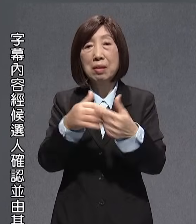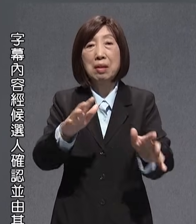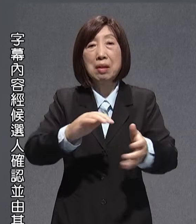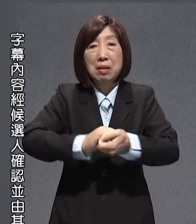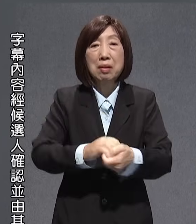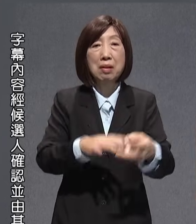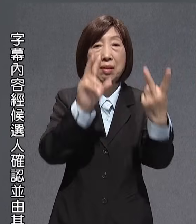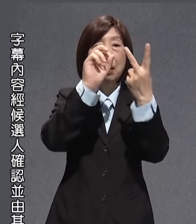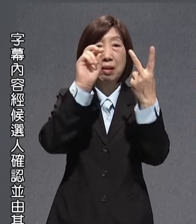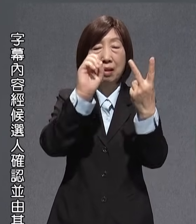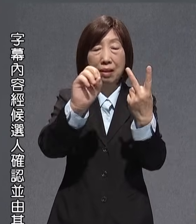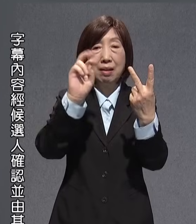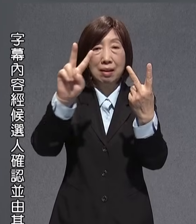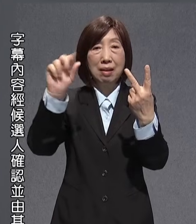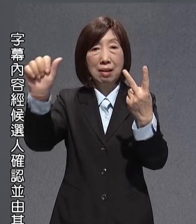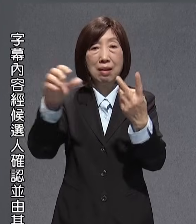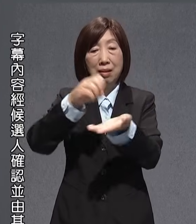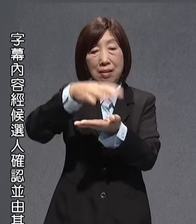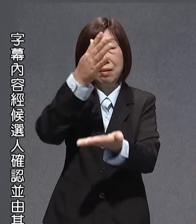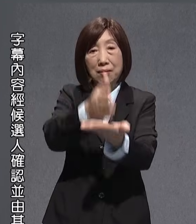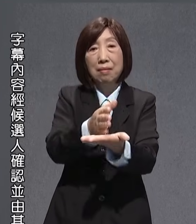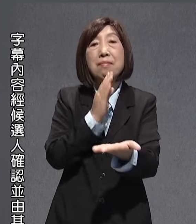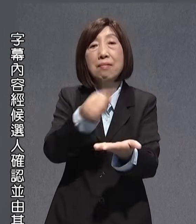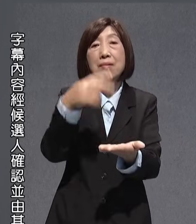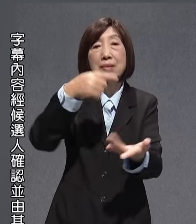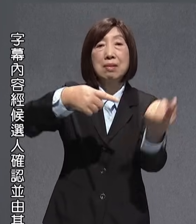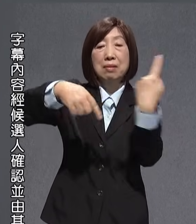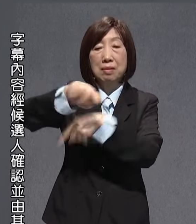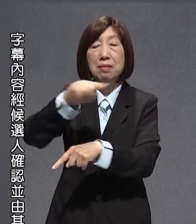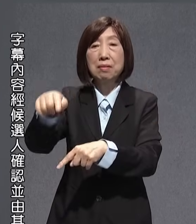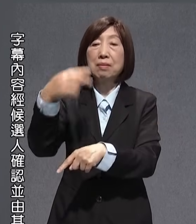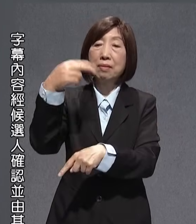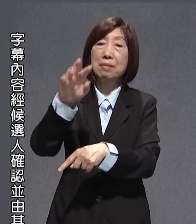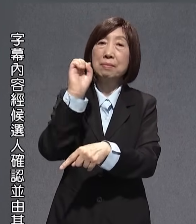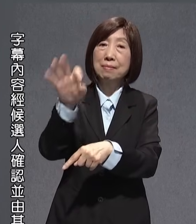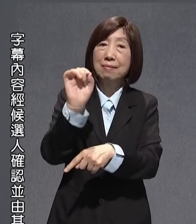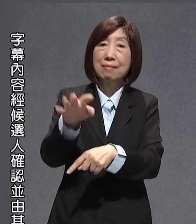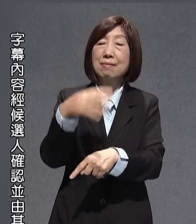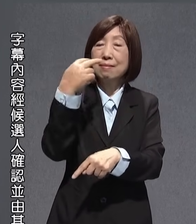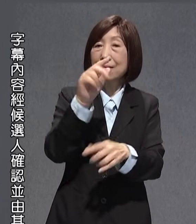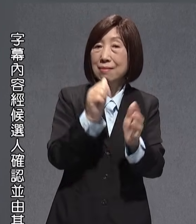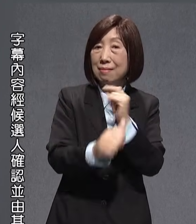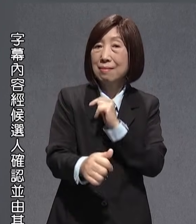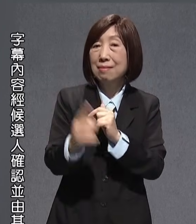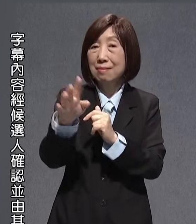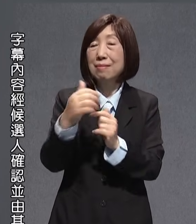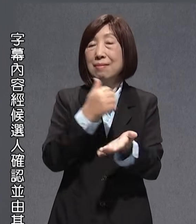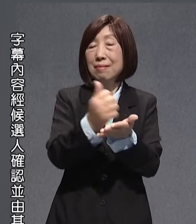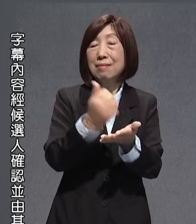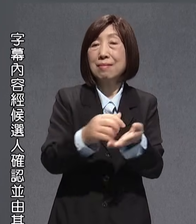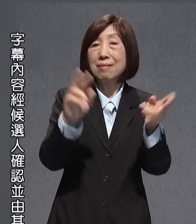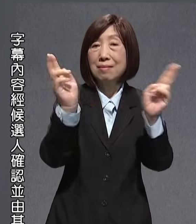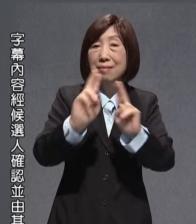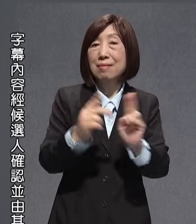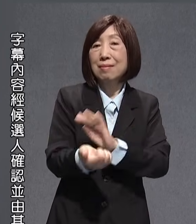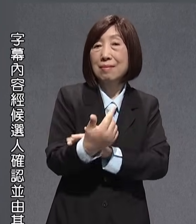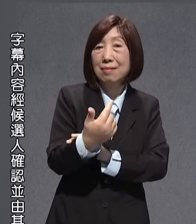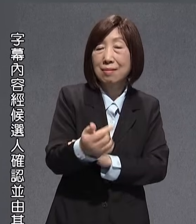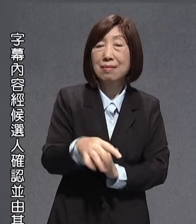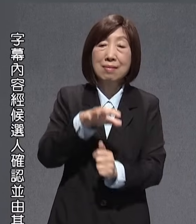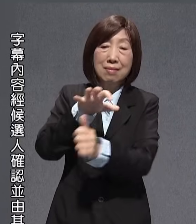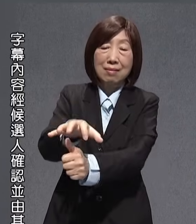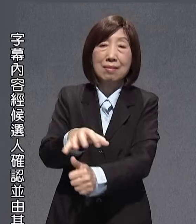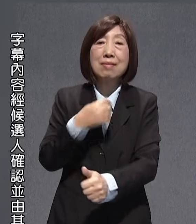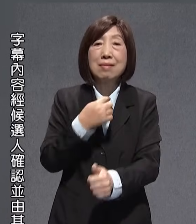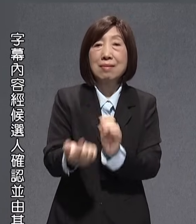灰核家园要把核能停掉，然后再转过头来要求这个再生能源的风电、光电要快速强迫